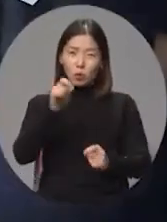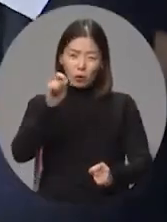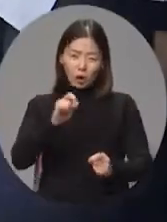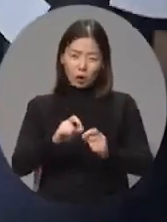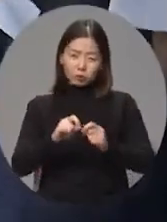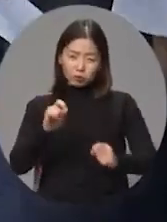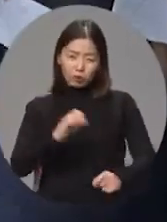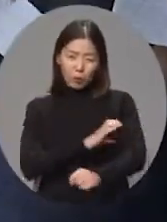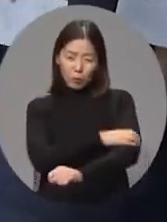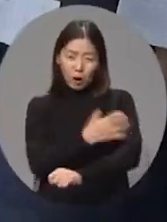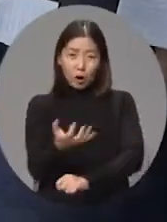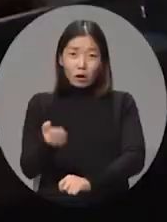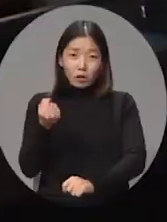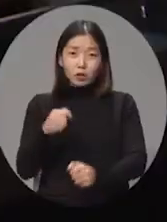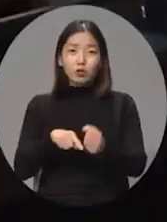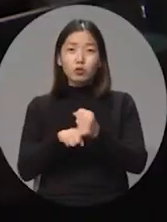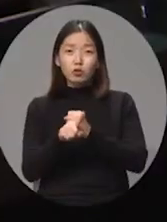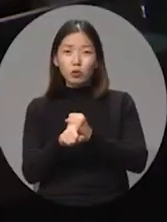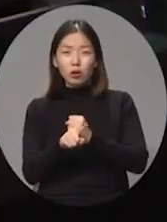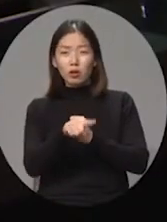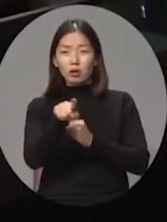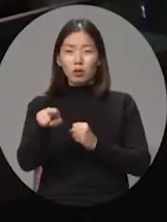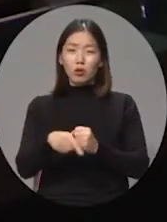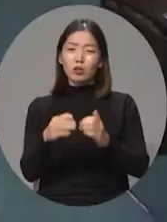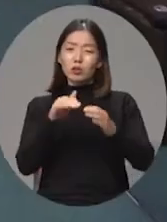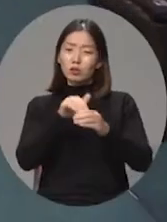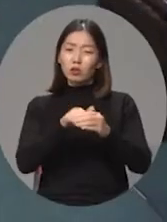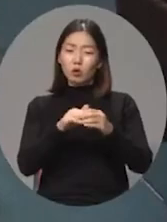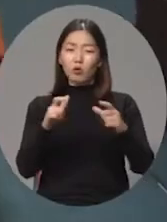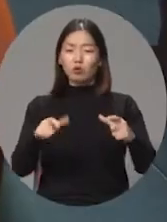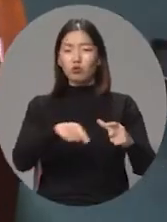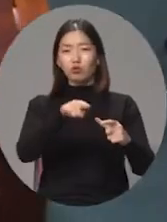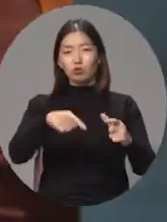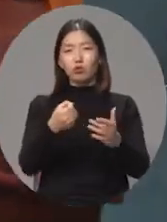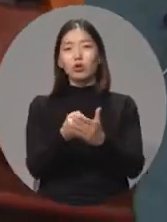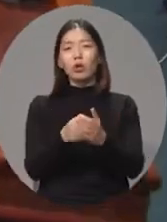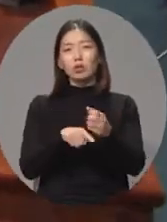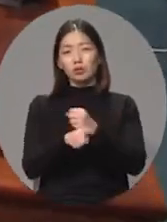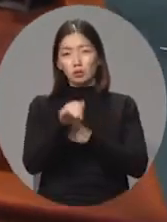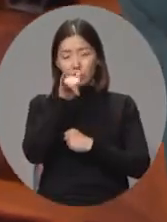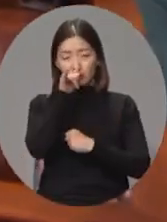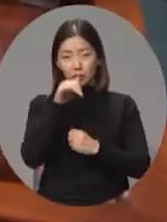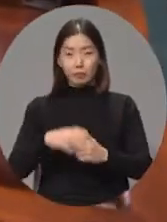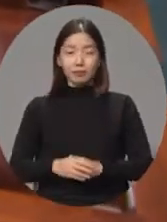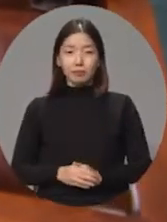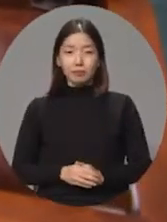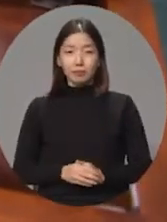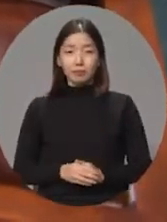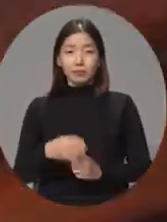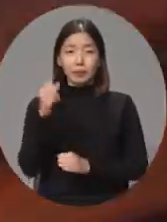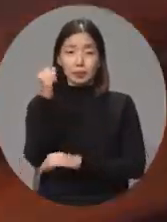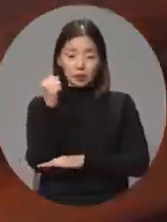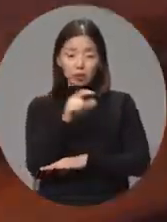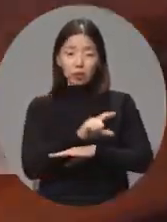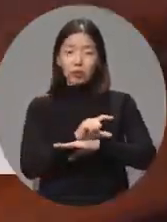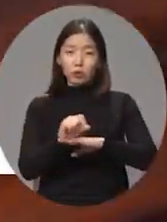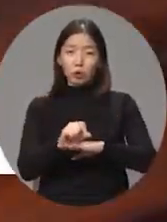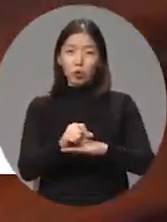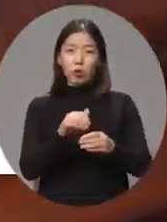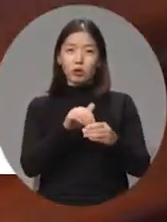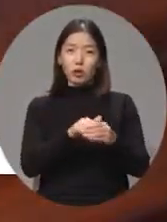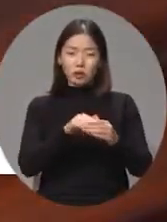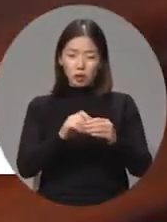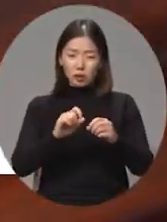독점이 가능했던 데는 불합리한 선거구 획정이 한몫을 하고 있습니다. 기초의회를 거대